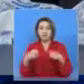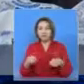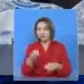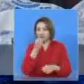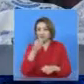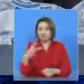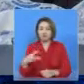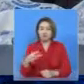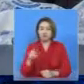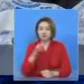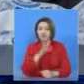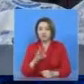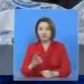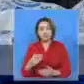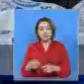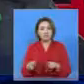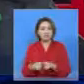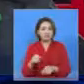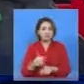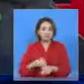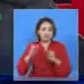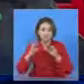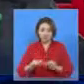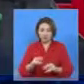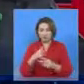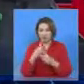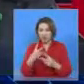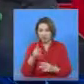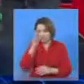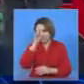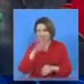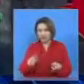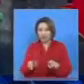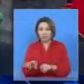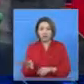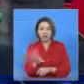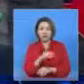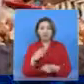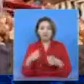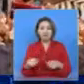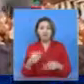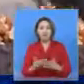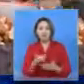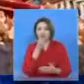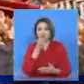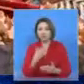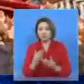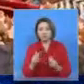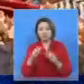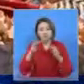составил 2,5%. Это один из самых низких показателей по стране, при этом по всем видам социальных продуктов цены